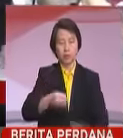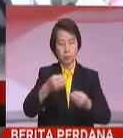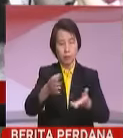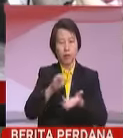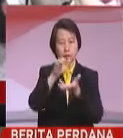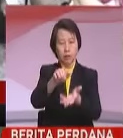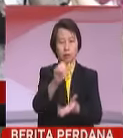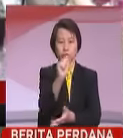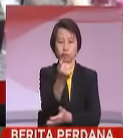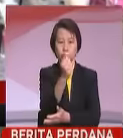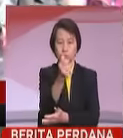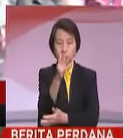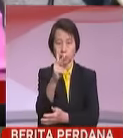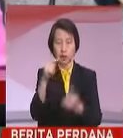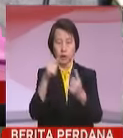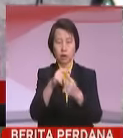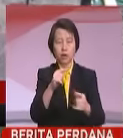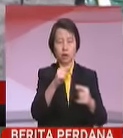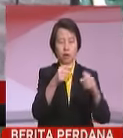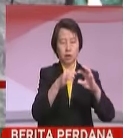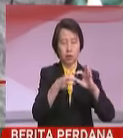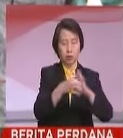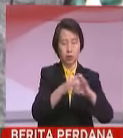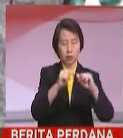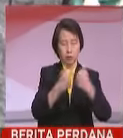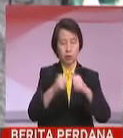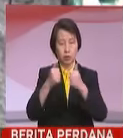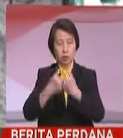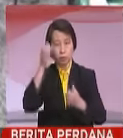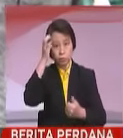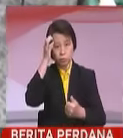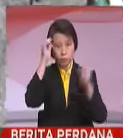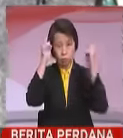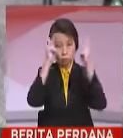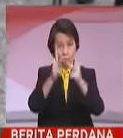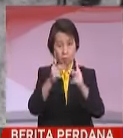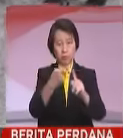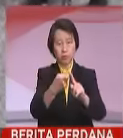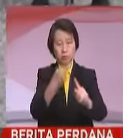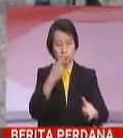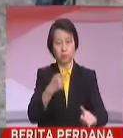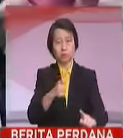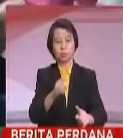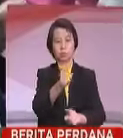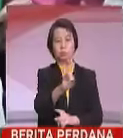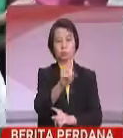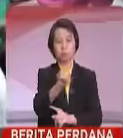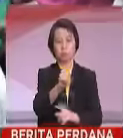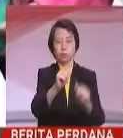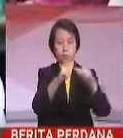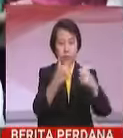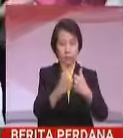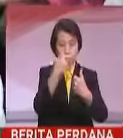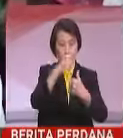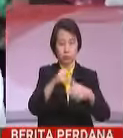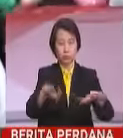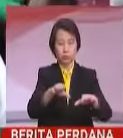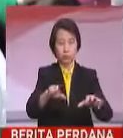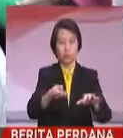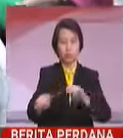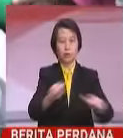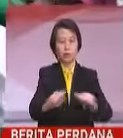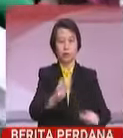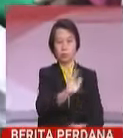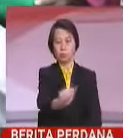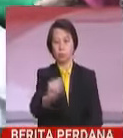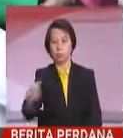sumbangan RM10,000 kepada gabungan persatuan-persatuan Tionghoa Kuantan yang terdiri daripada 71 persatuan untuk menjalankan